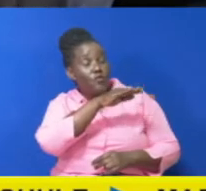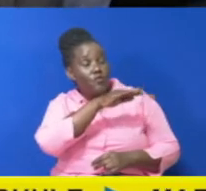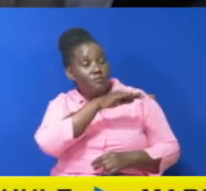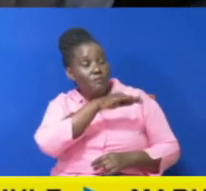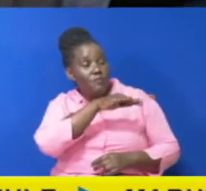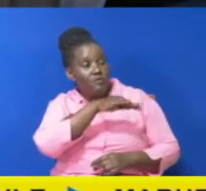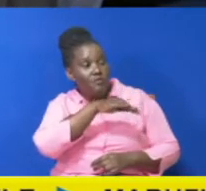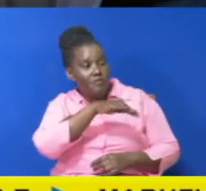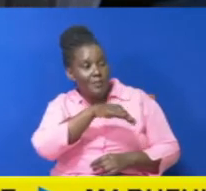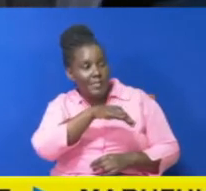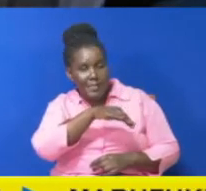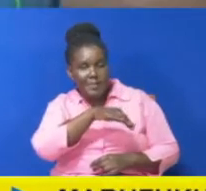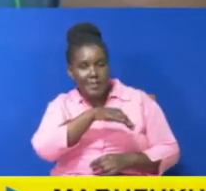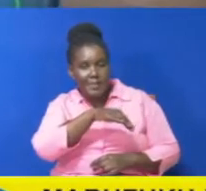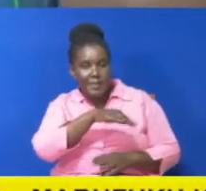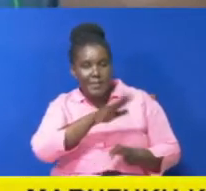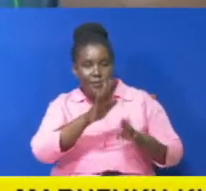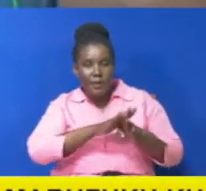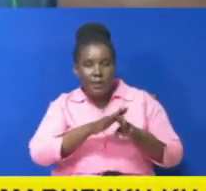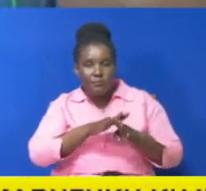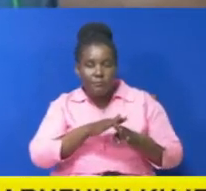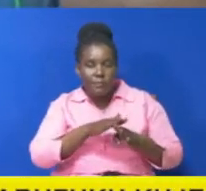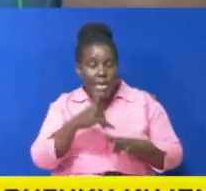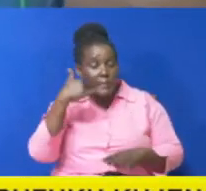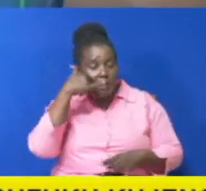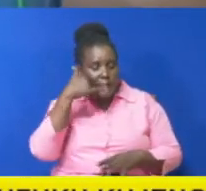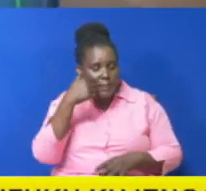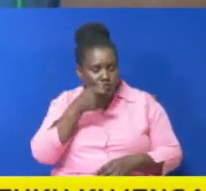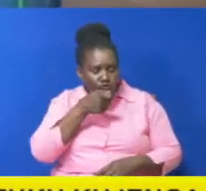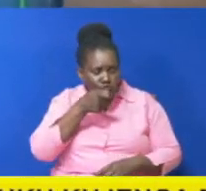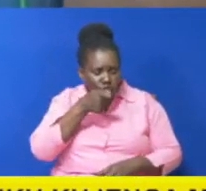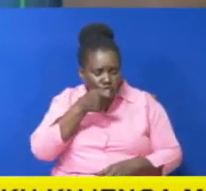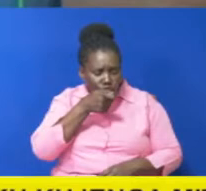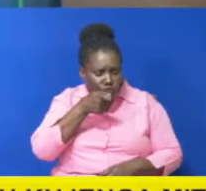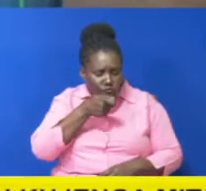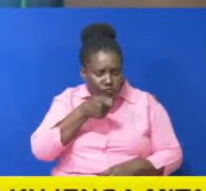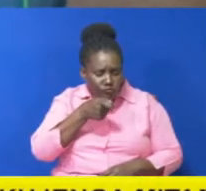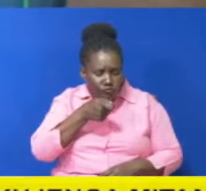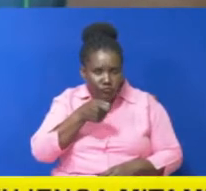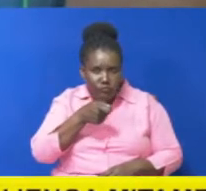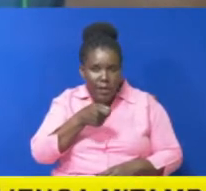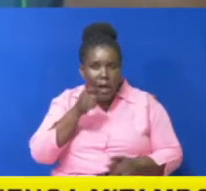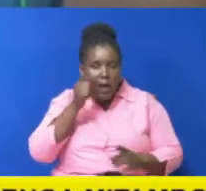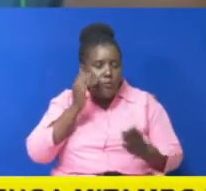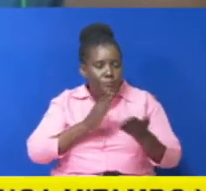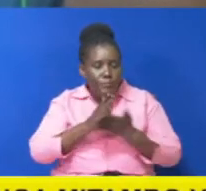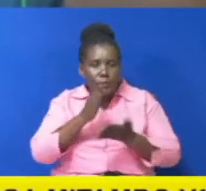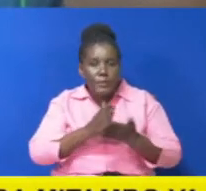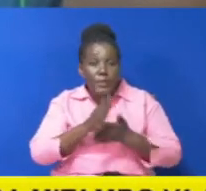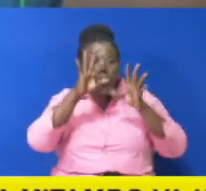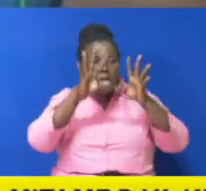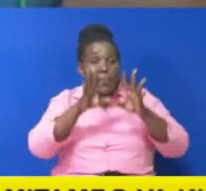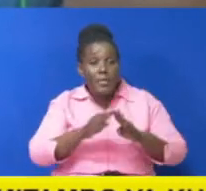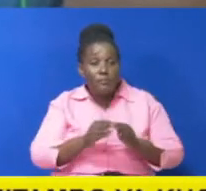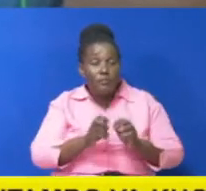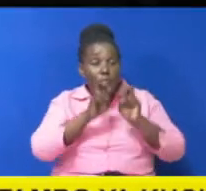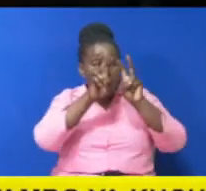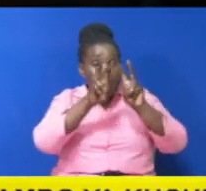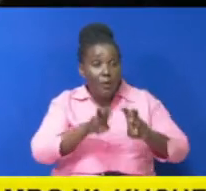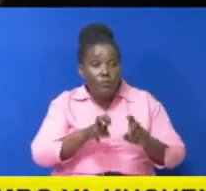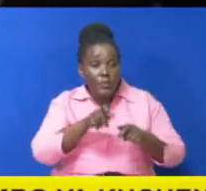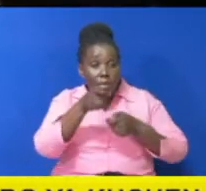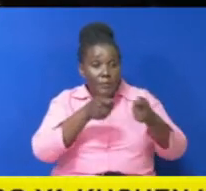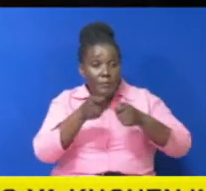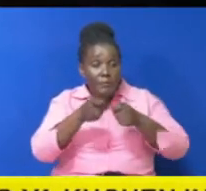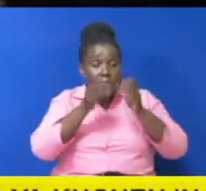kikijongea kiasi cha kutumia tochi za simu. Kilichowaweka hapa ni ripoti ya mkaguzi na mdhibiti wa hesabu za